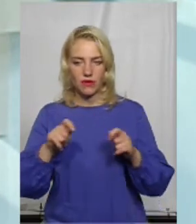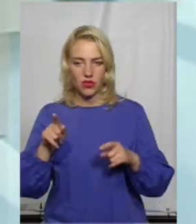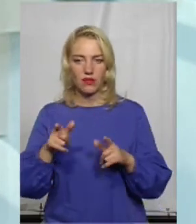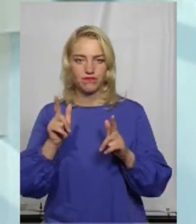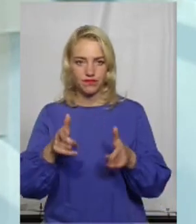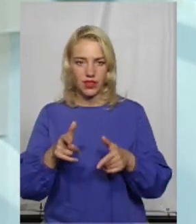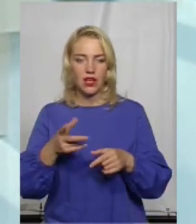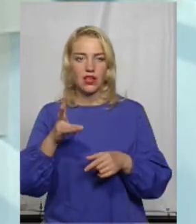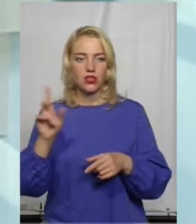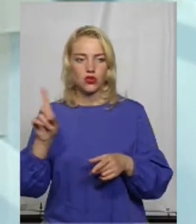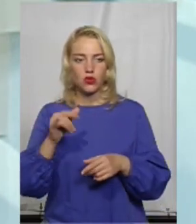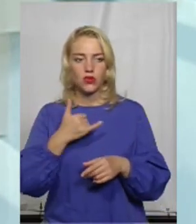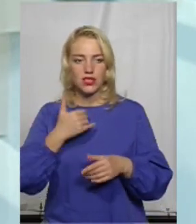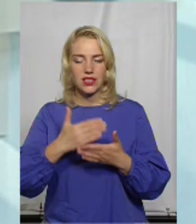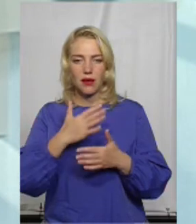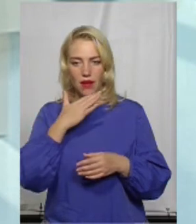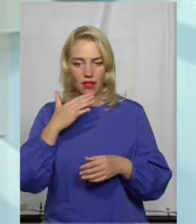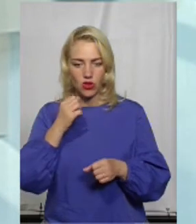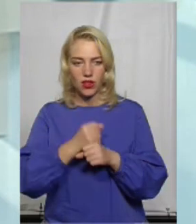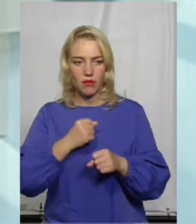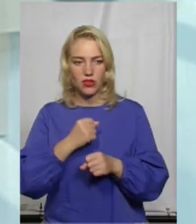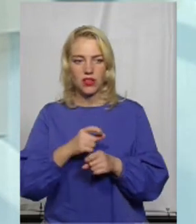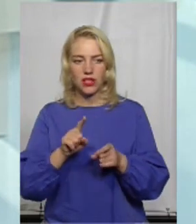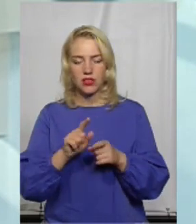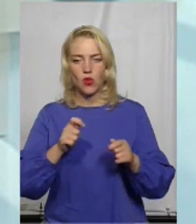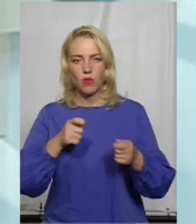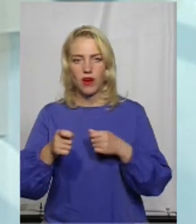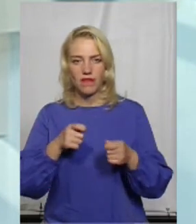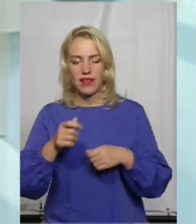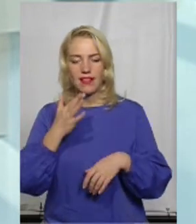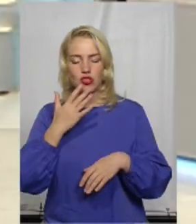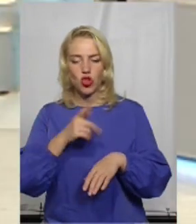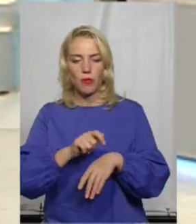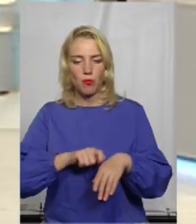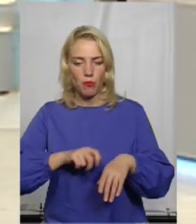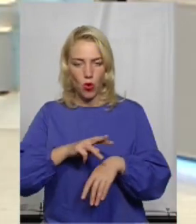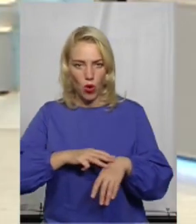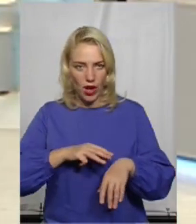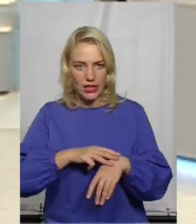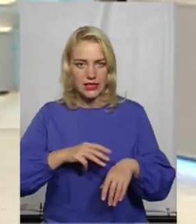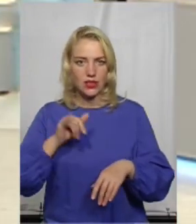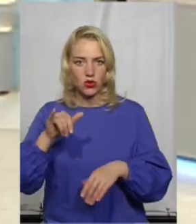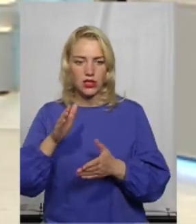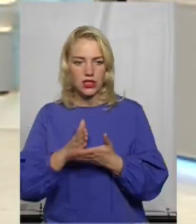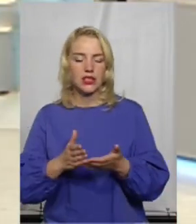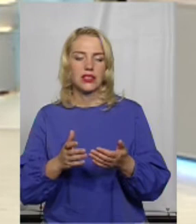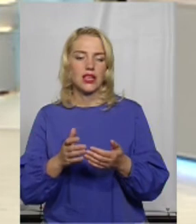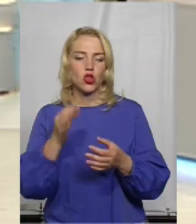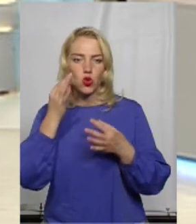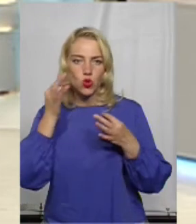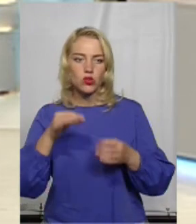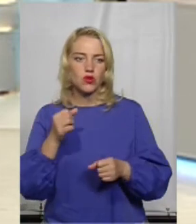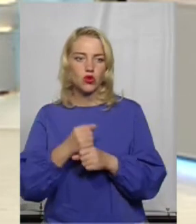вона каже, що в нас ще багато є напрацювань, так само управління національної поліції, вони теж мають досвід роботи з такими